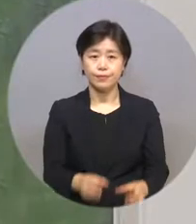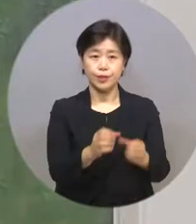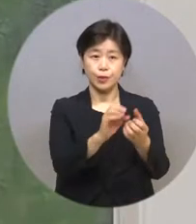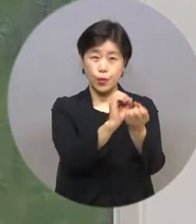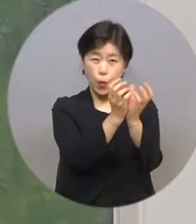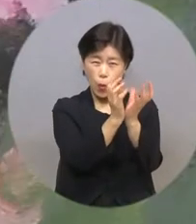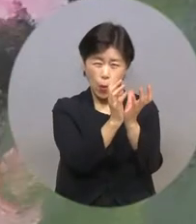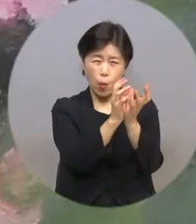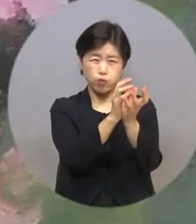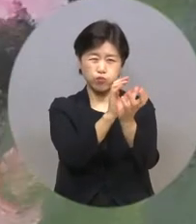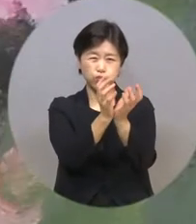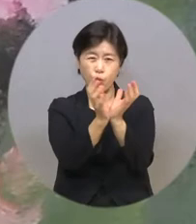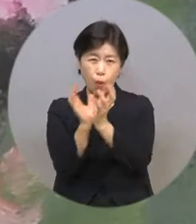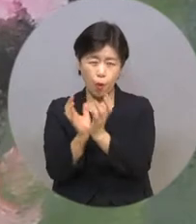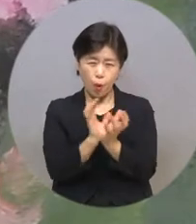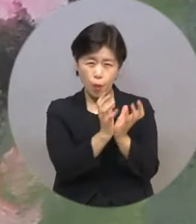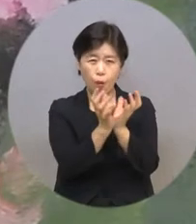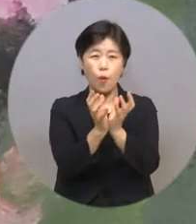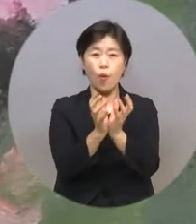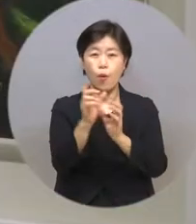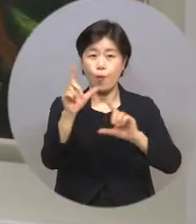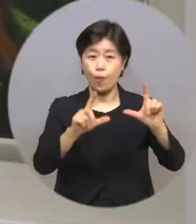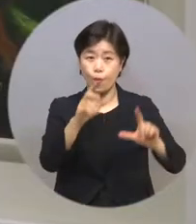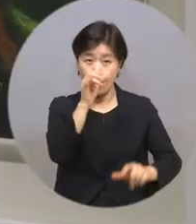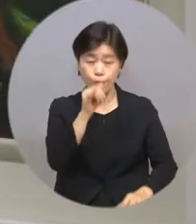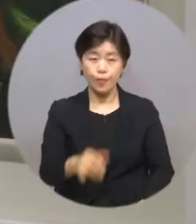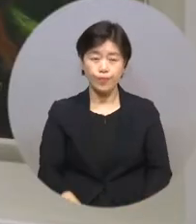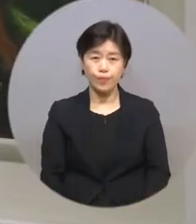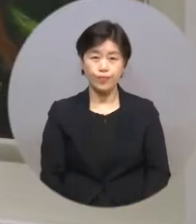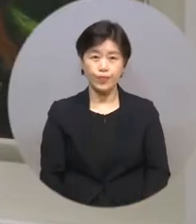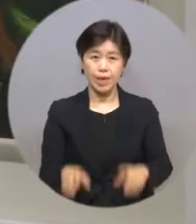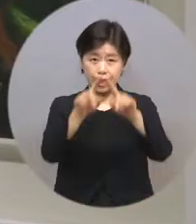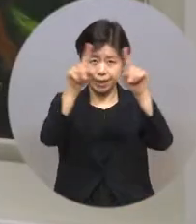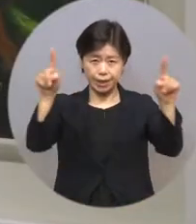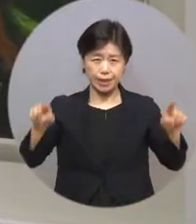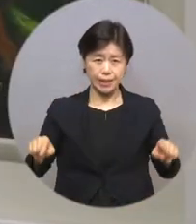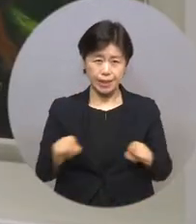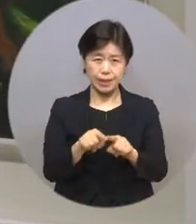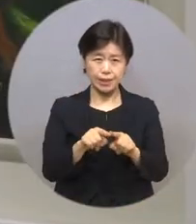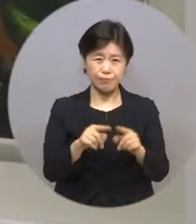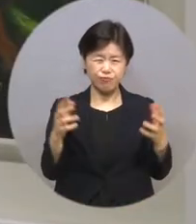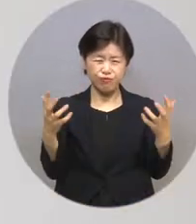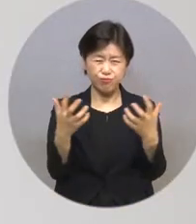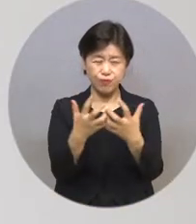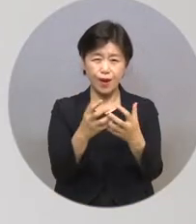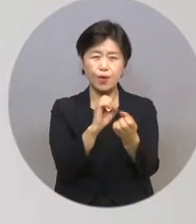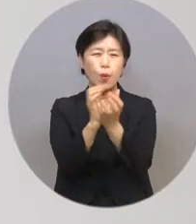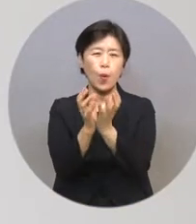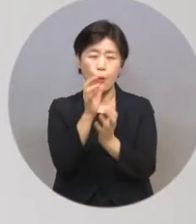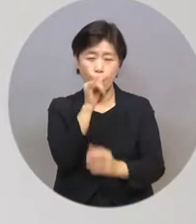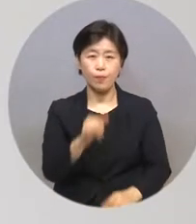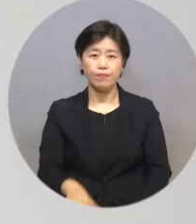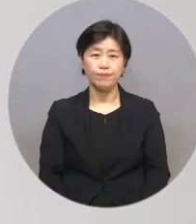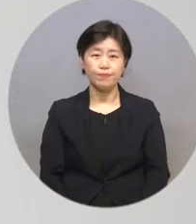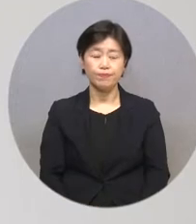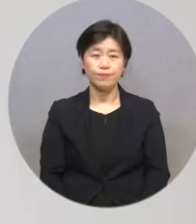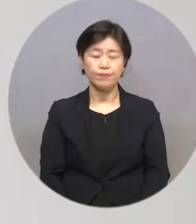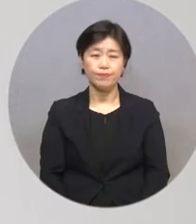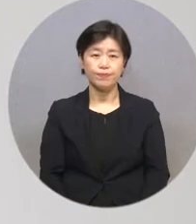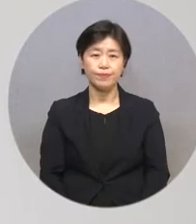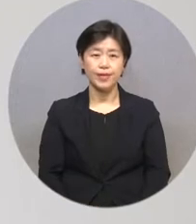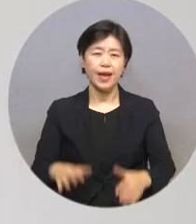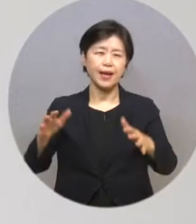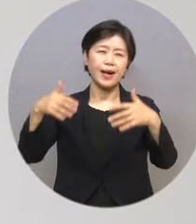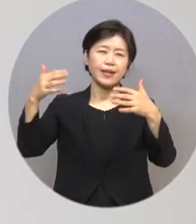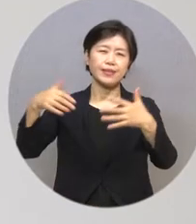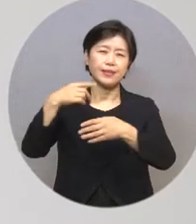꽃병에 넘칠 듯이 풍성하게 담긴 꽃들이 캔버스를 가득 채우고 있습니다 고즈넉한 가을